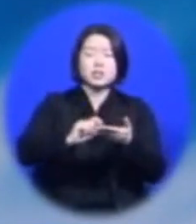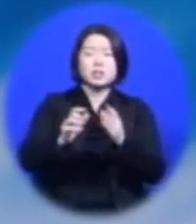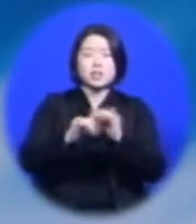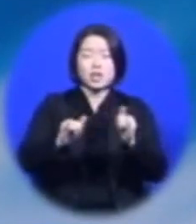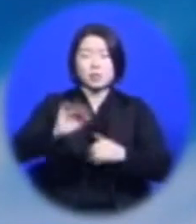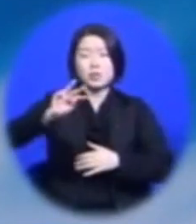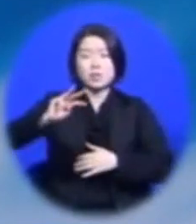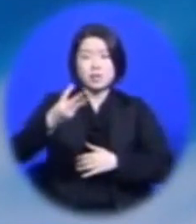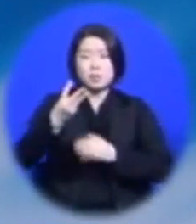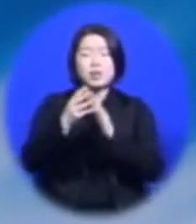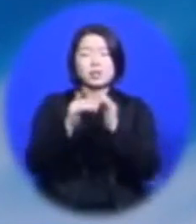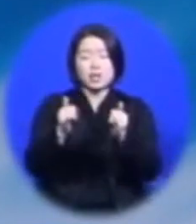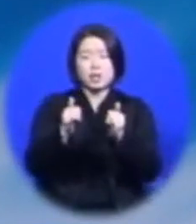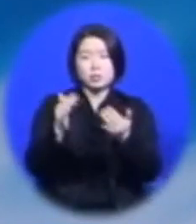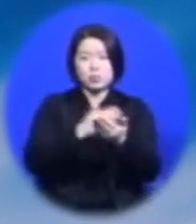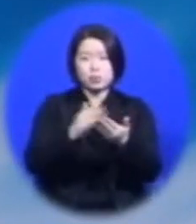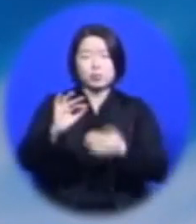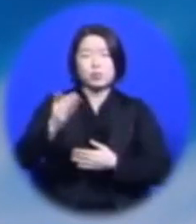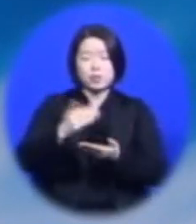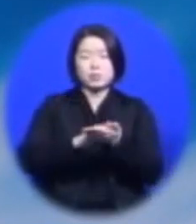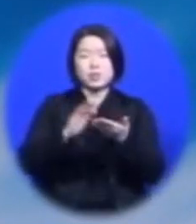한 300명 정도 되십니다.